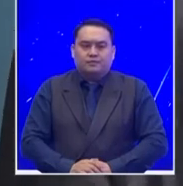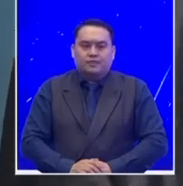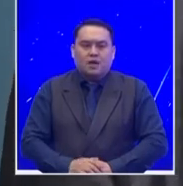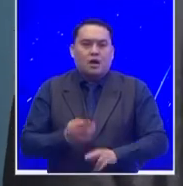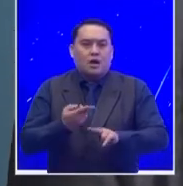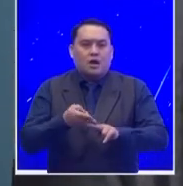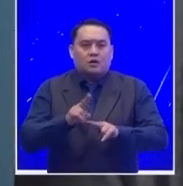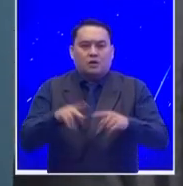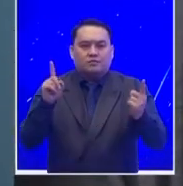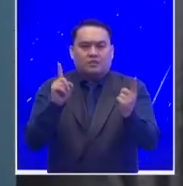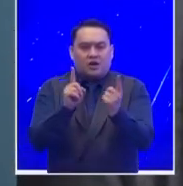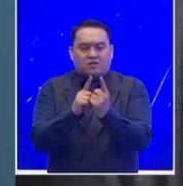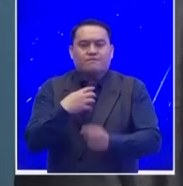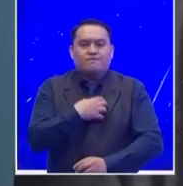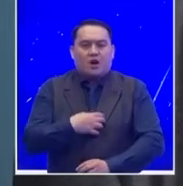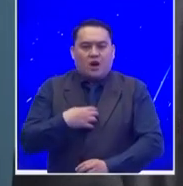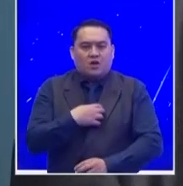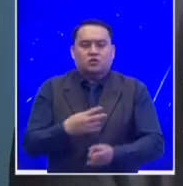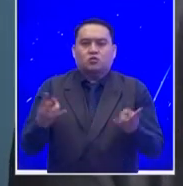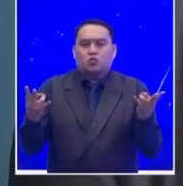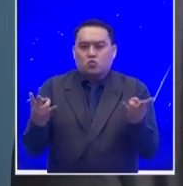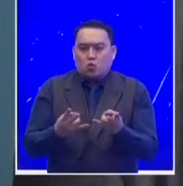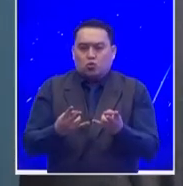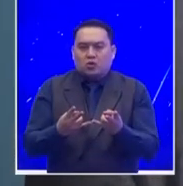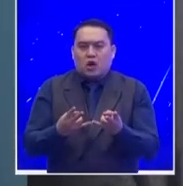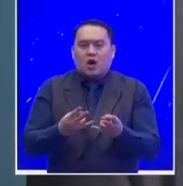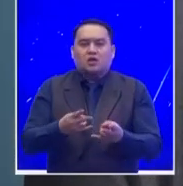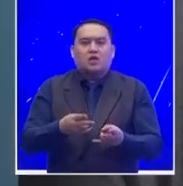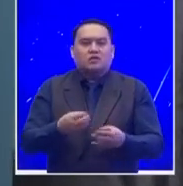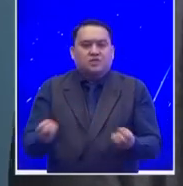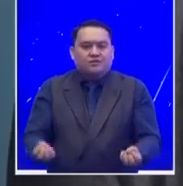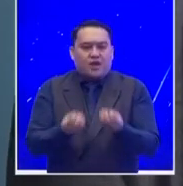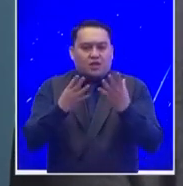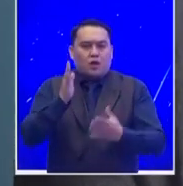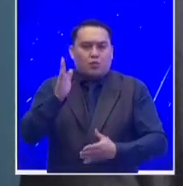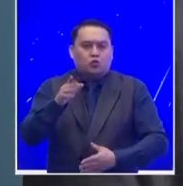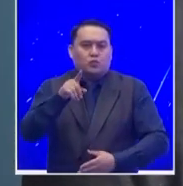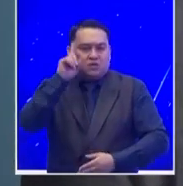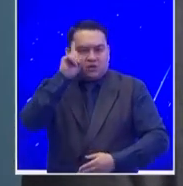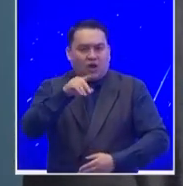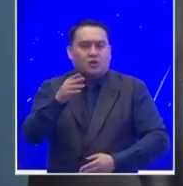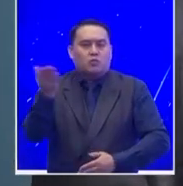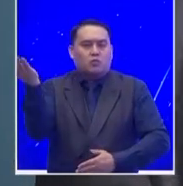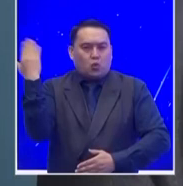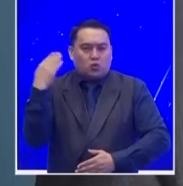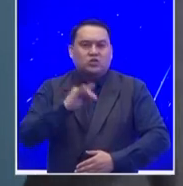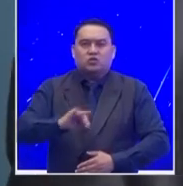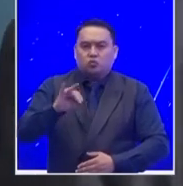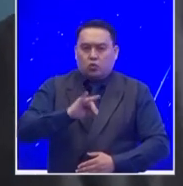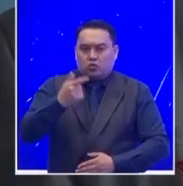Эта встреча очень важна и нужна для каждого из нас, потому как, чтобы построить светлое будущее, мы должны знать прошлое, свою